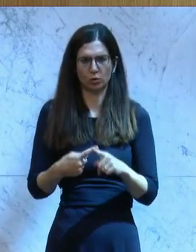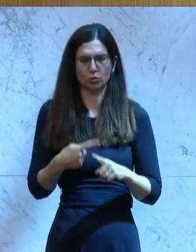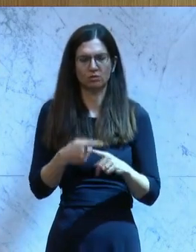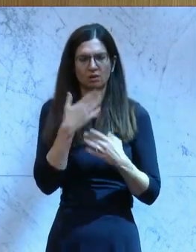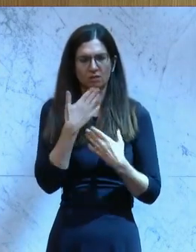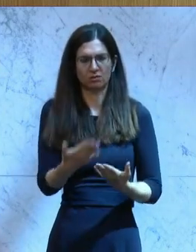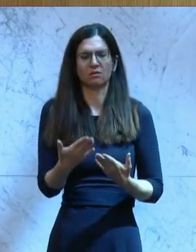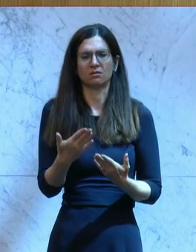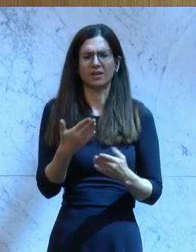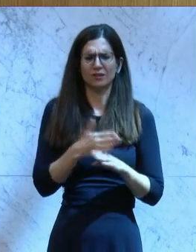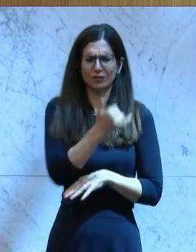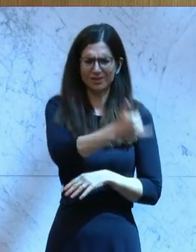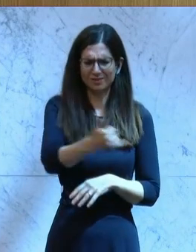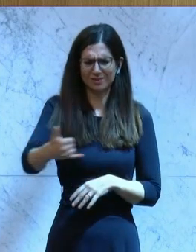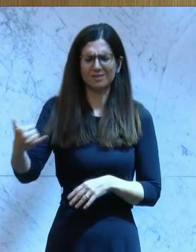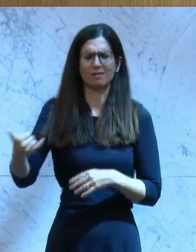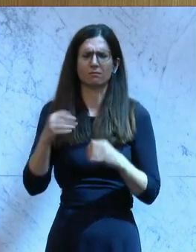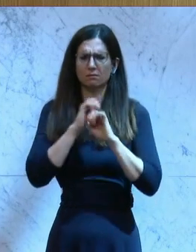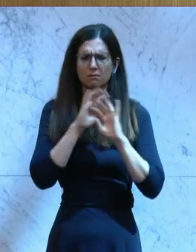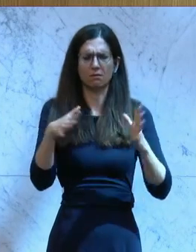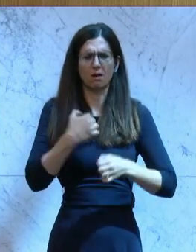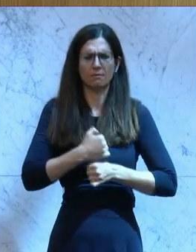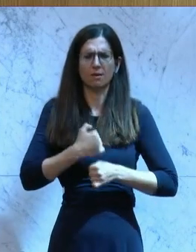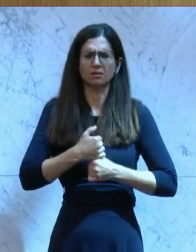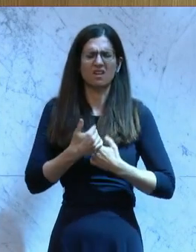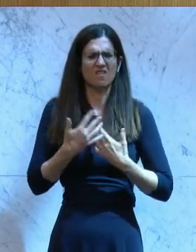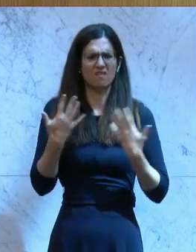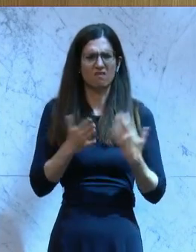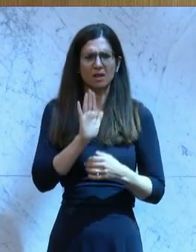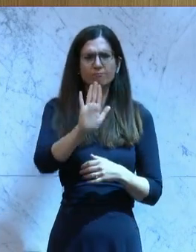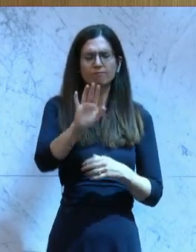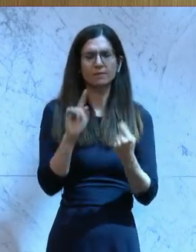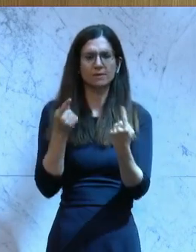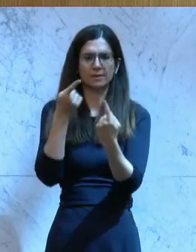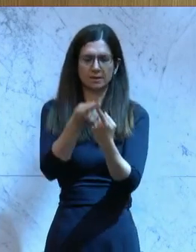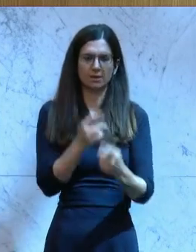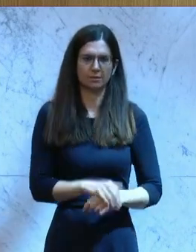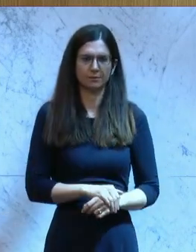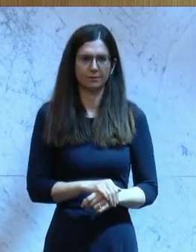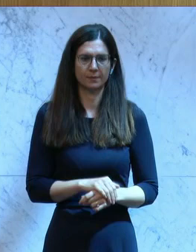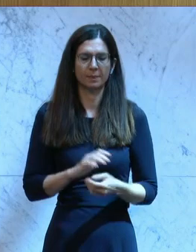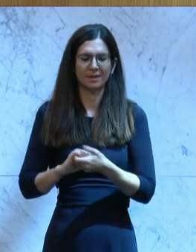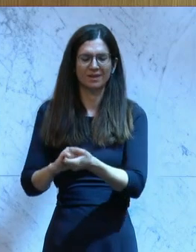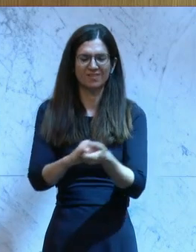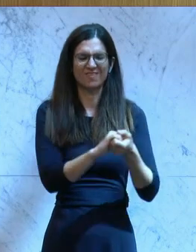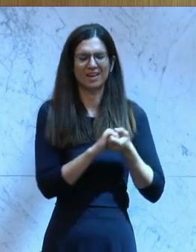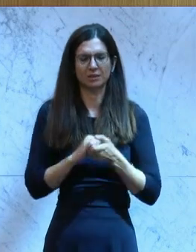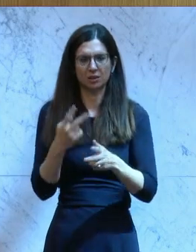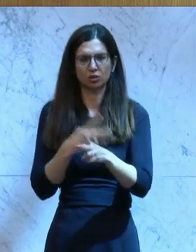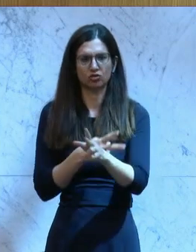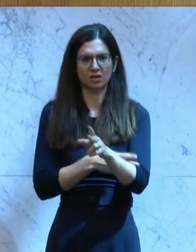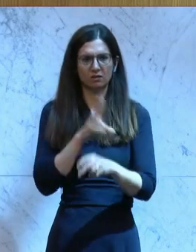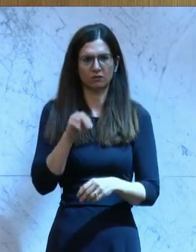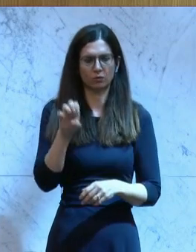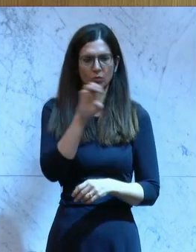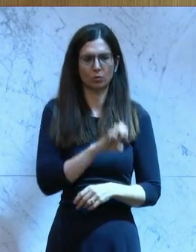dass Sie es wirklich für jeden offensichtlich machen, was tatsächlich Ihr oberstes Ziel ist. Die Vereinigten Staaten von Europa.